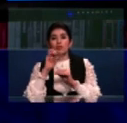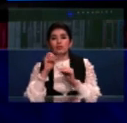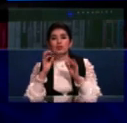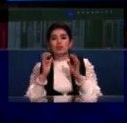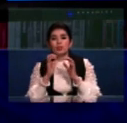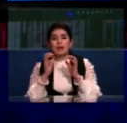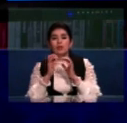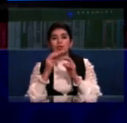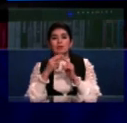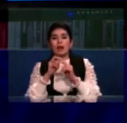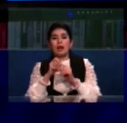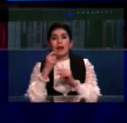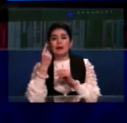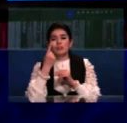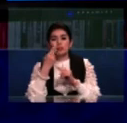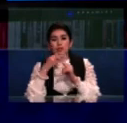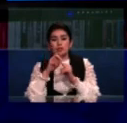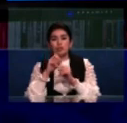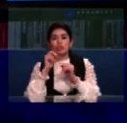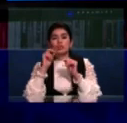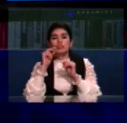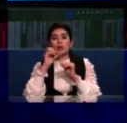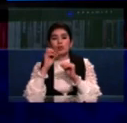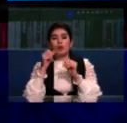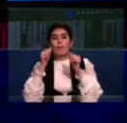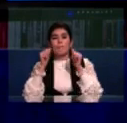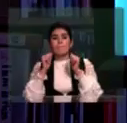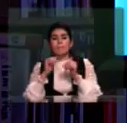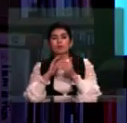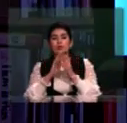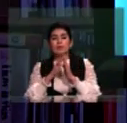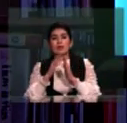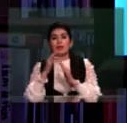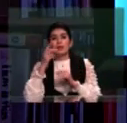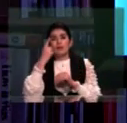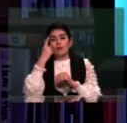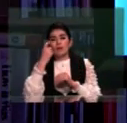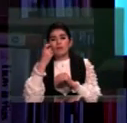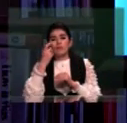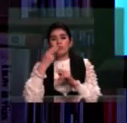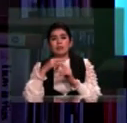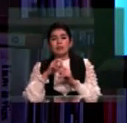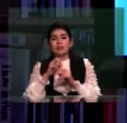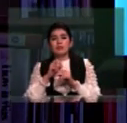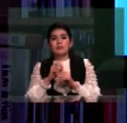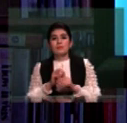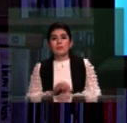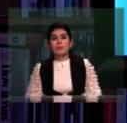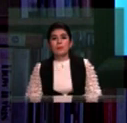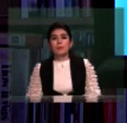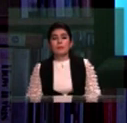защиты информации». И одна из этих частей урока – «Программные средства информационной безопасности».